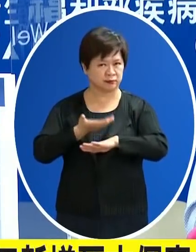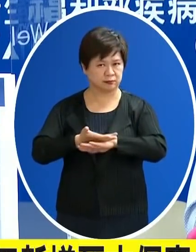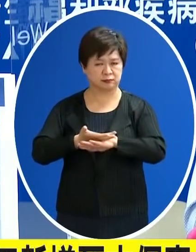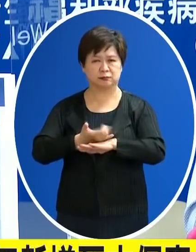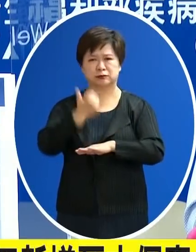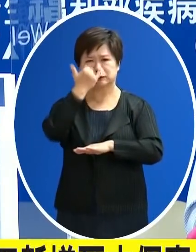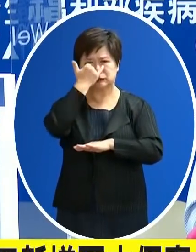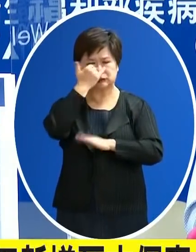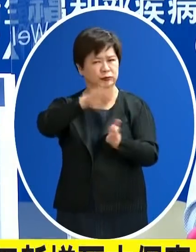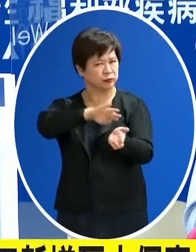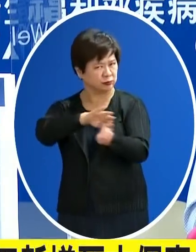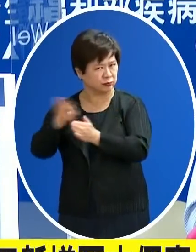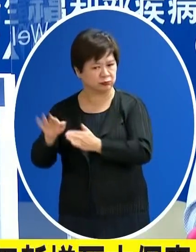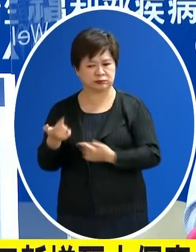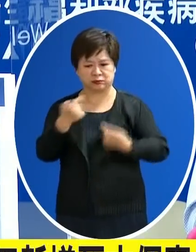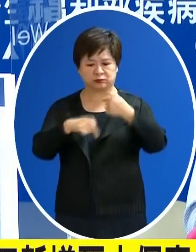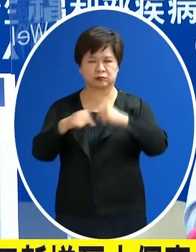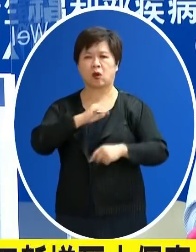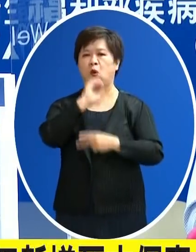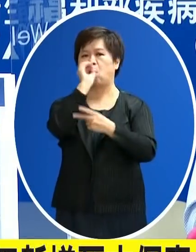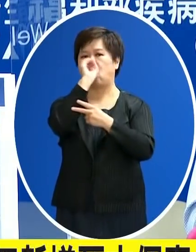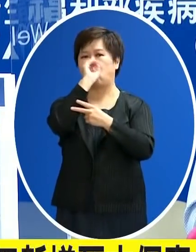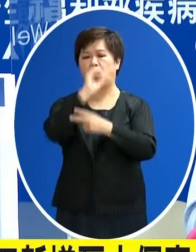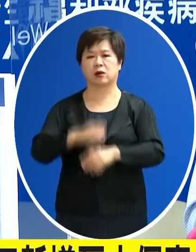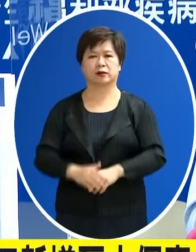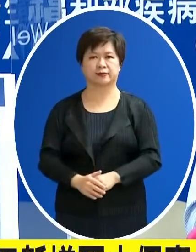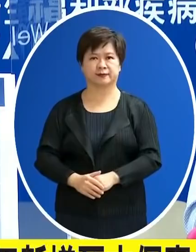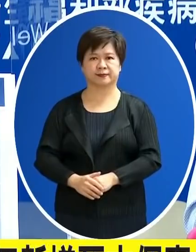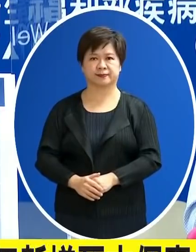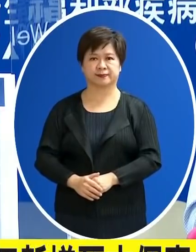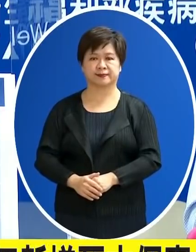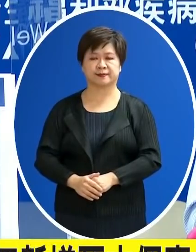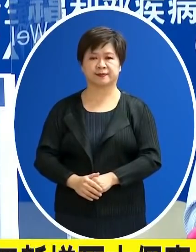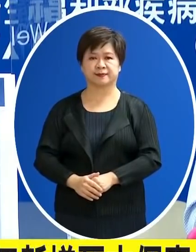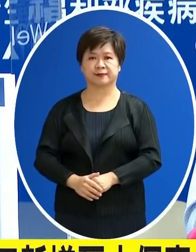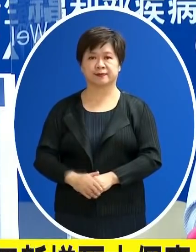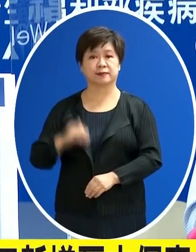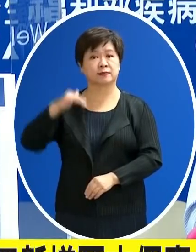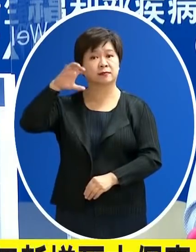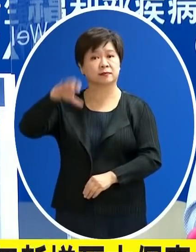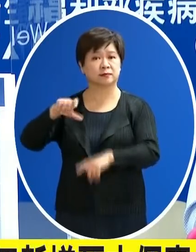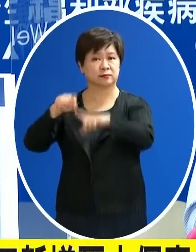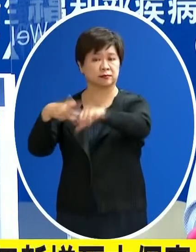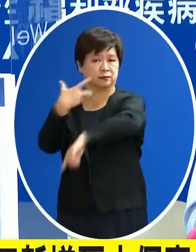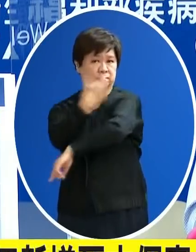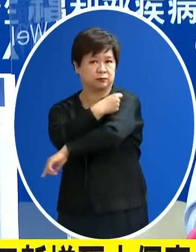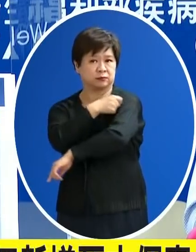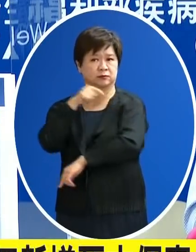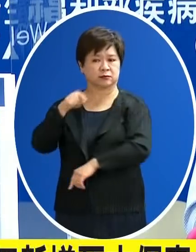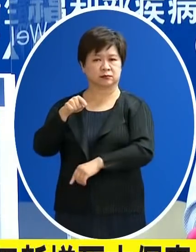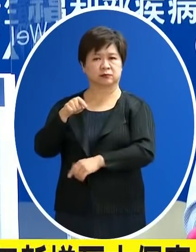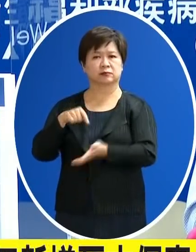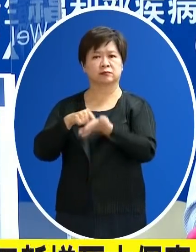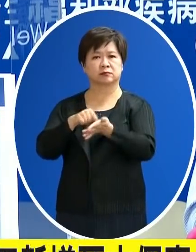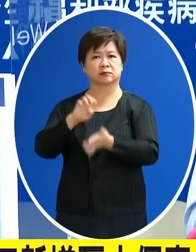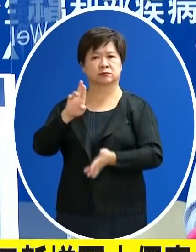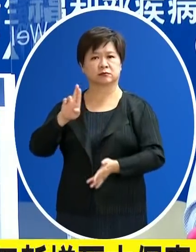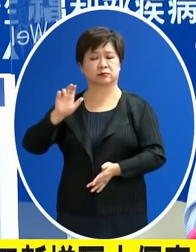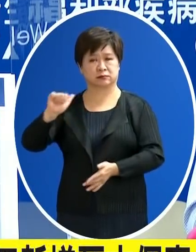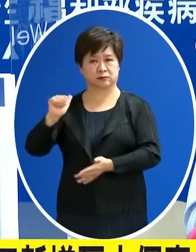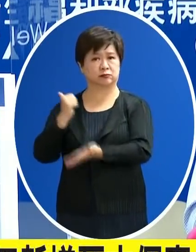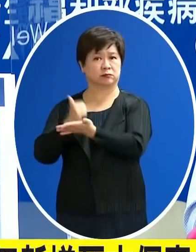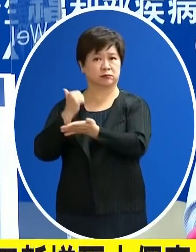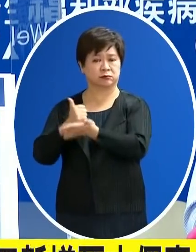家都放心，没有这个关系。而且这几个哈，除了当然是高端现在刚刚取得 EUA， 那 AG 也